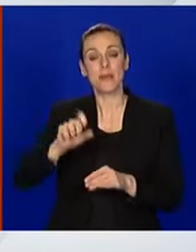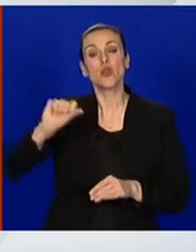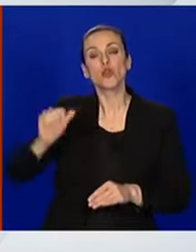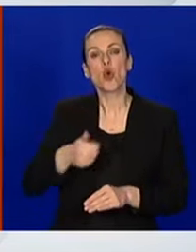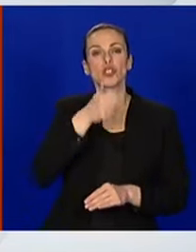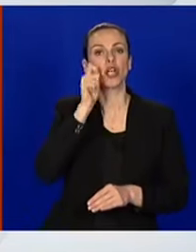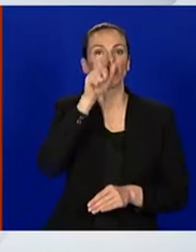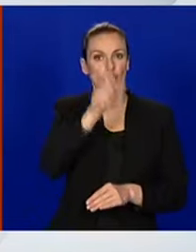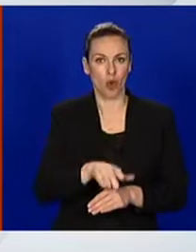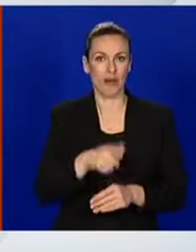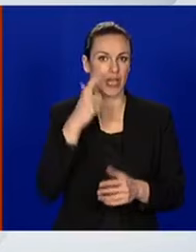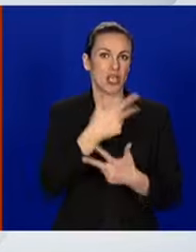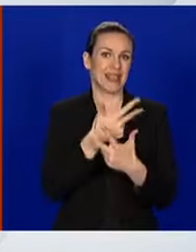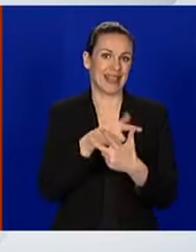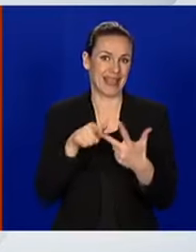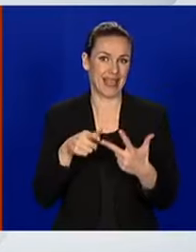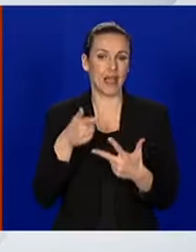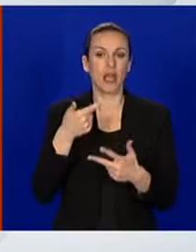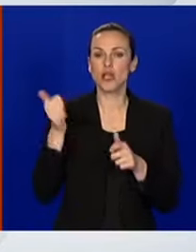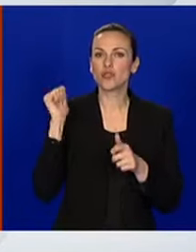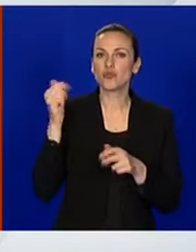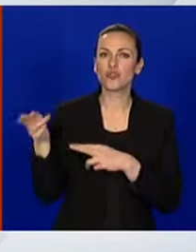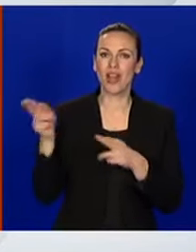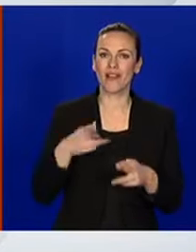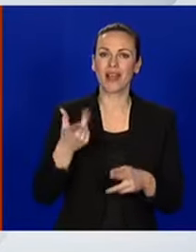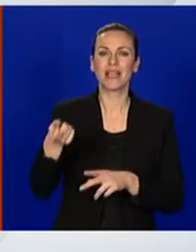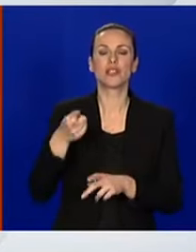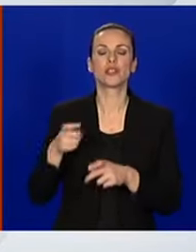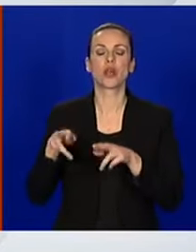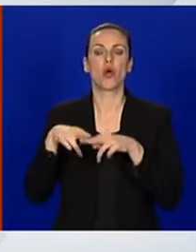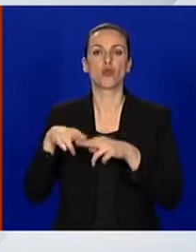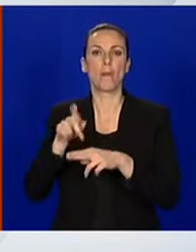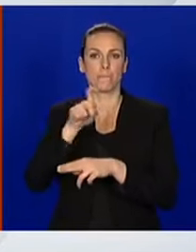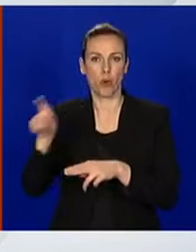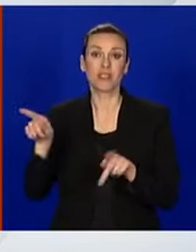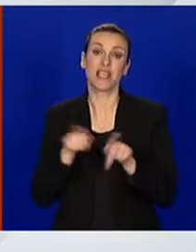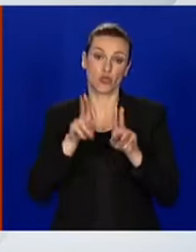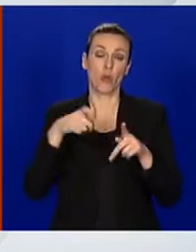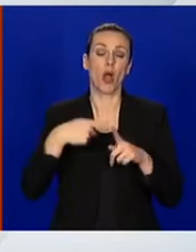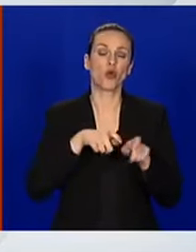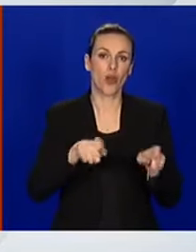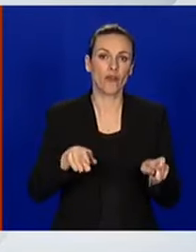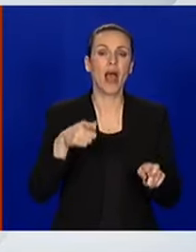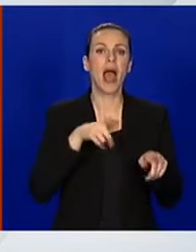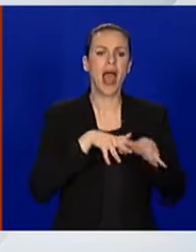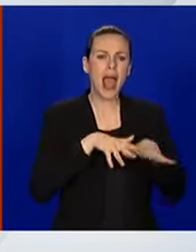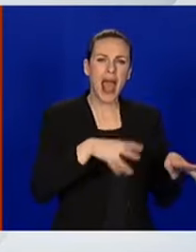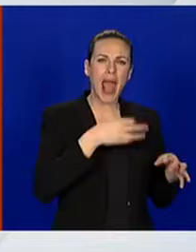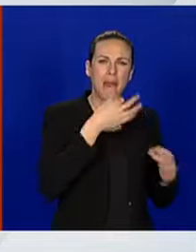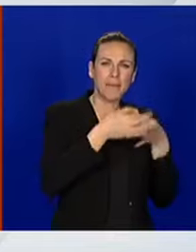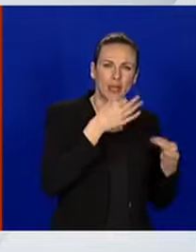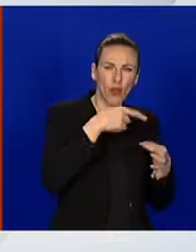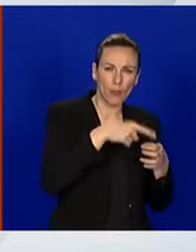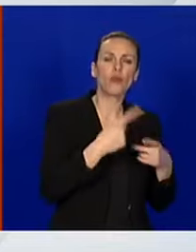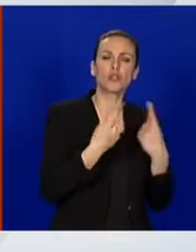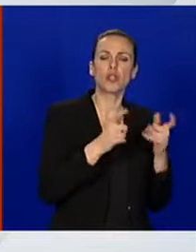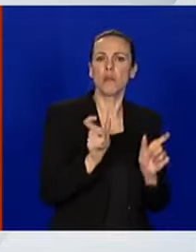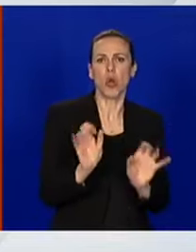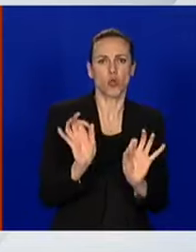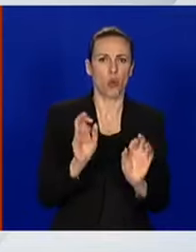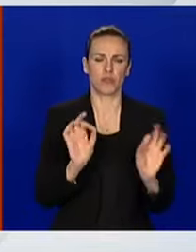štićenika koji su se jučer vratili iz bolnice također pozitivni. Epidemiološki je situacija pod